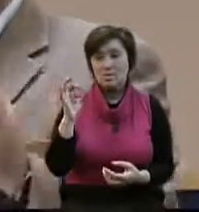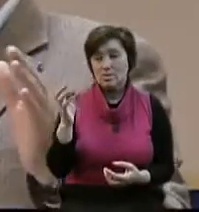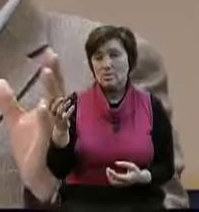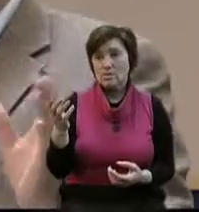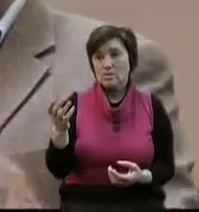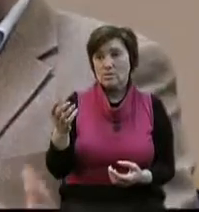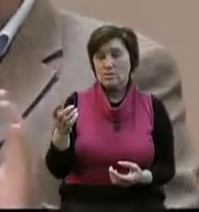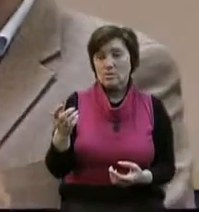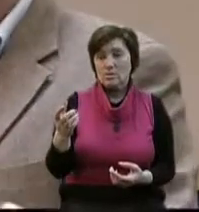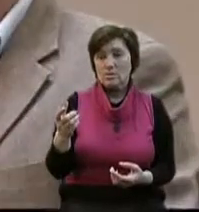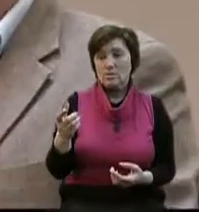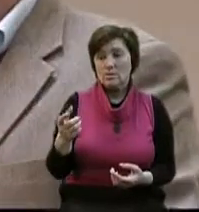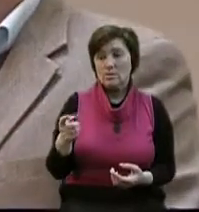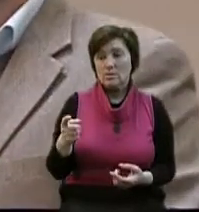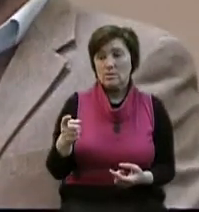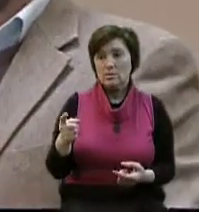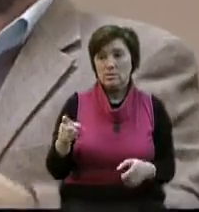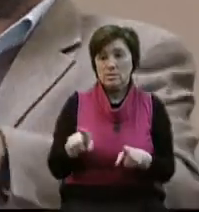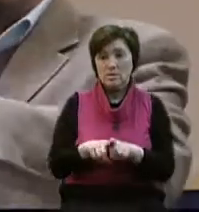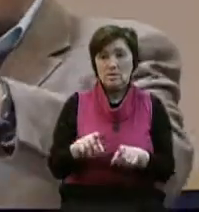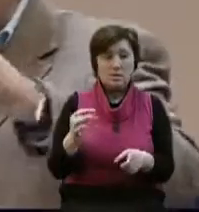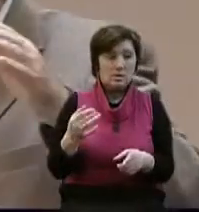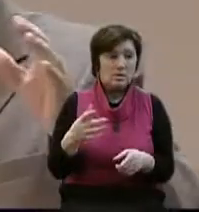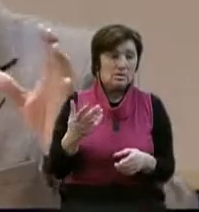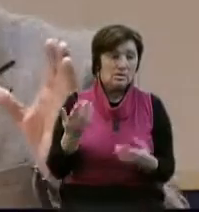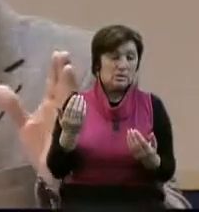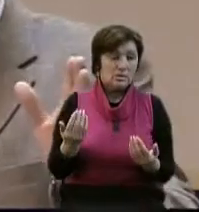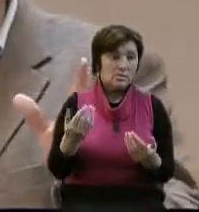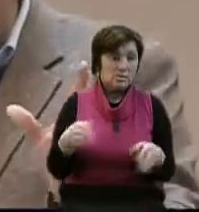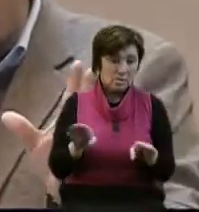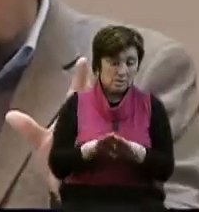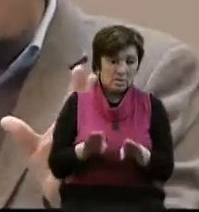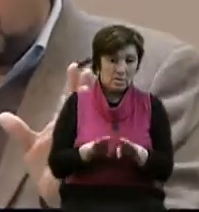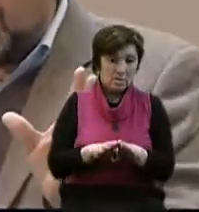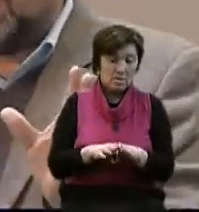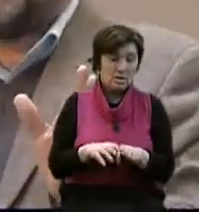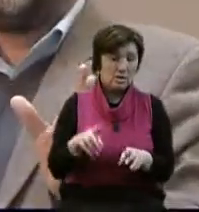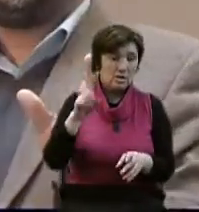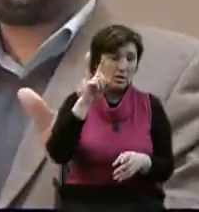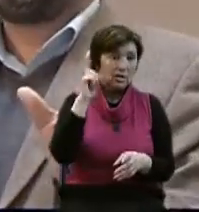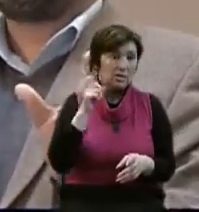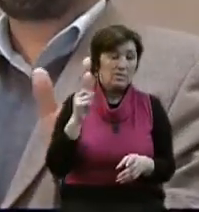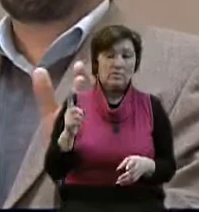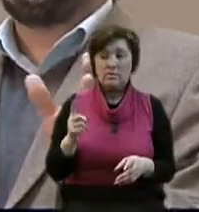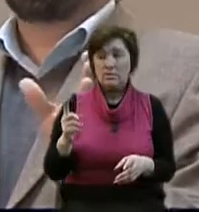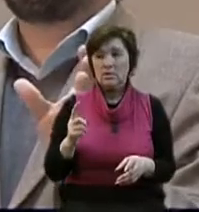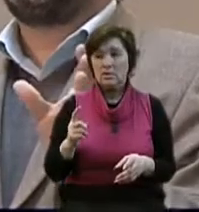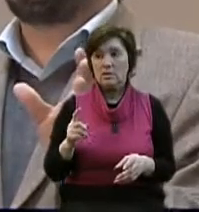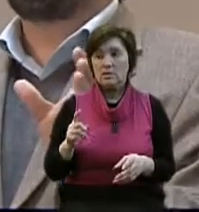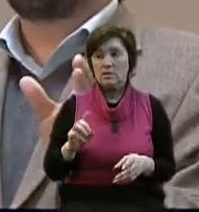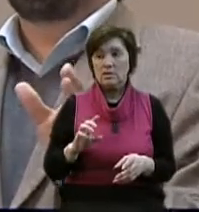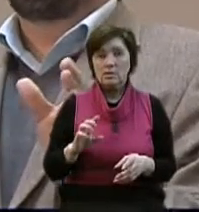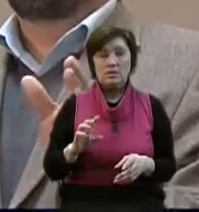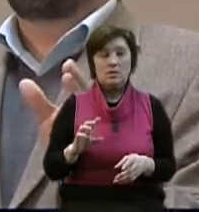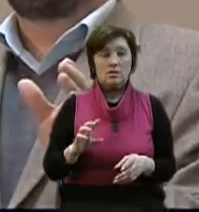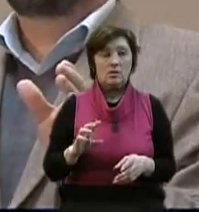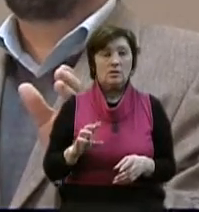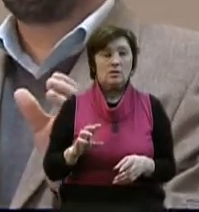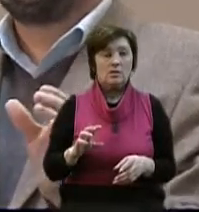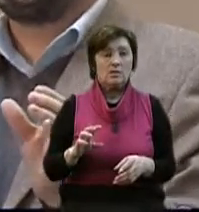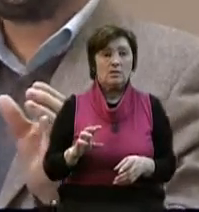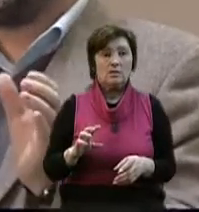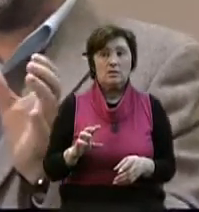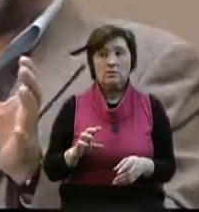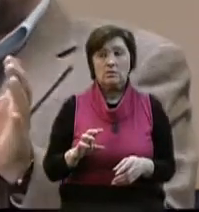знаю, это точно так и есть, что сегодня те же самые ортодоксальные иудеи, они даже считают за работу,